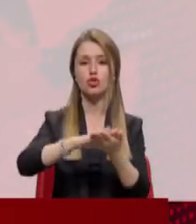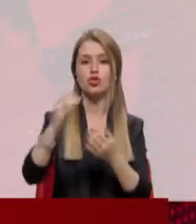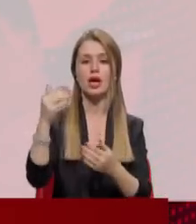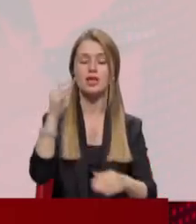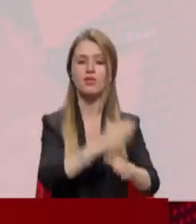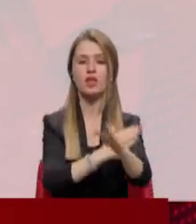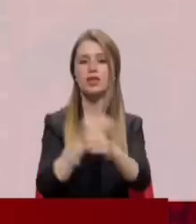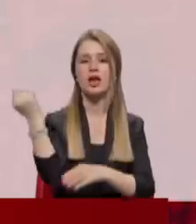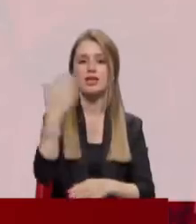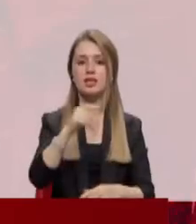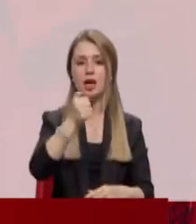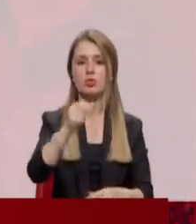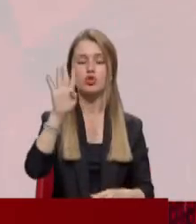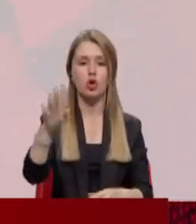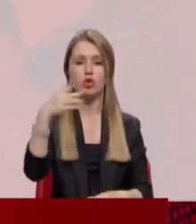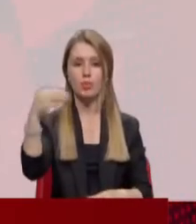sayısı